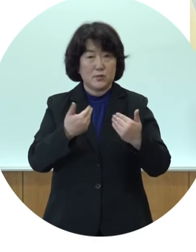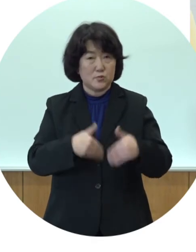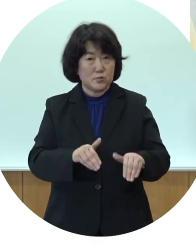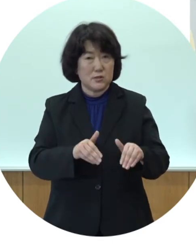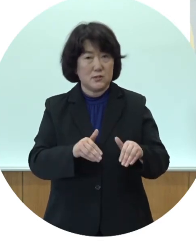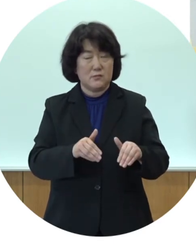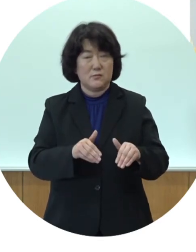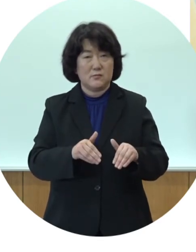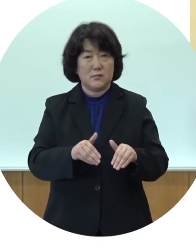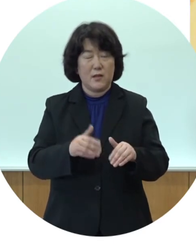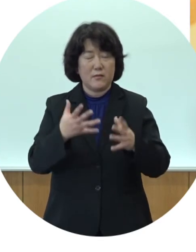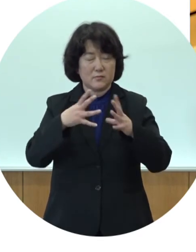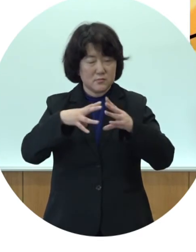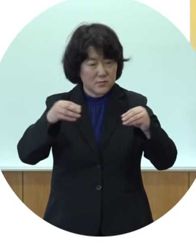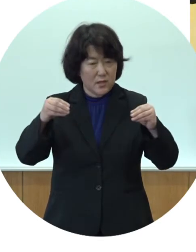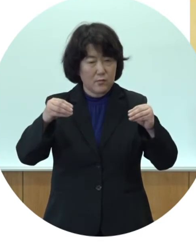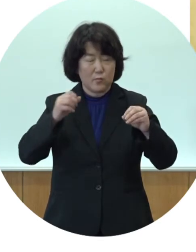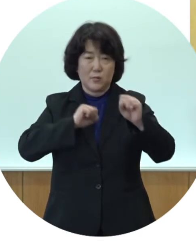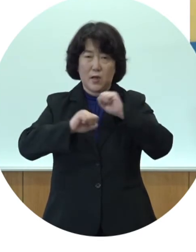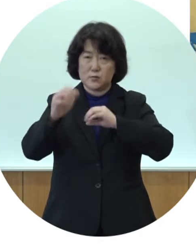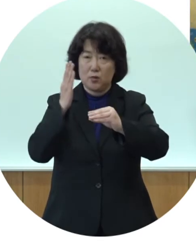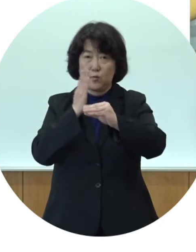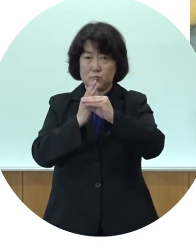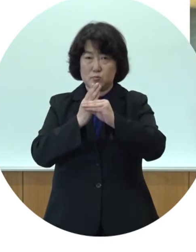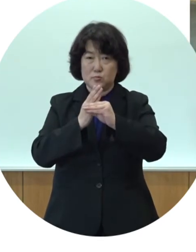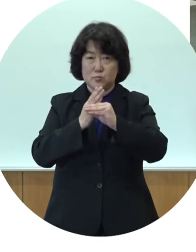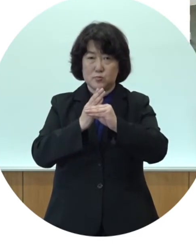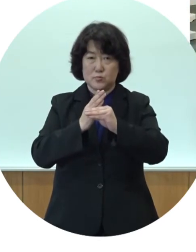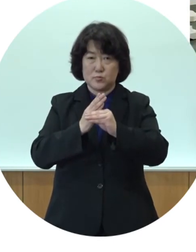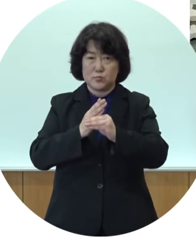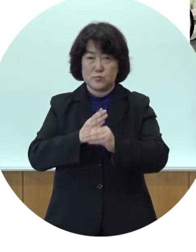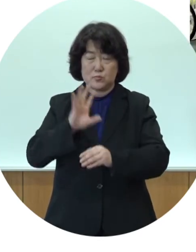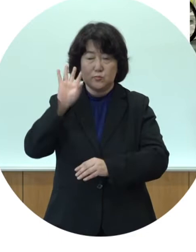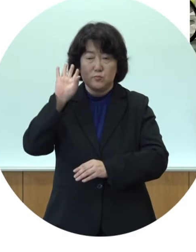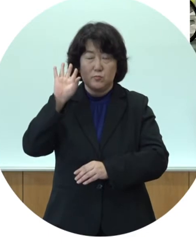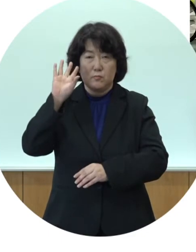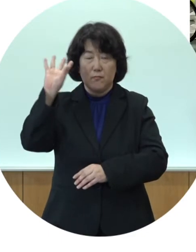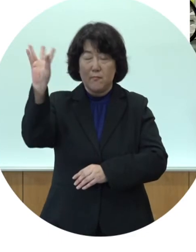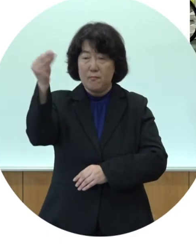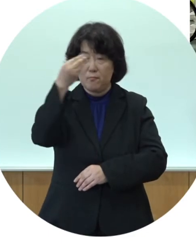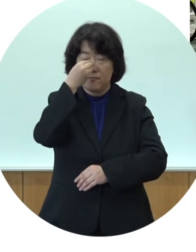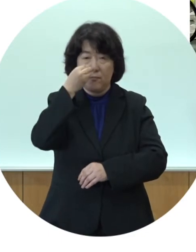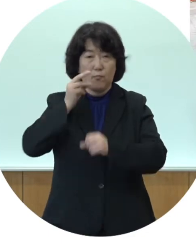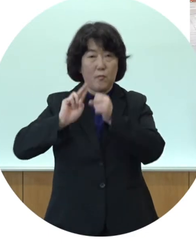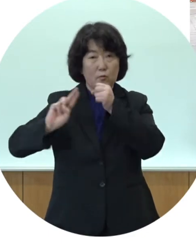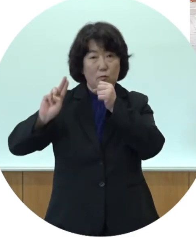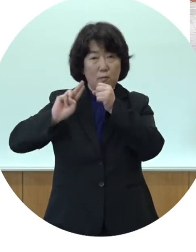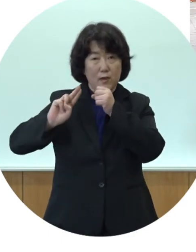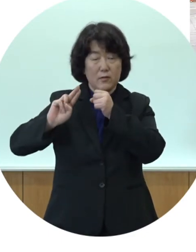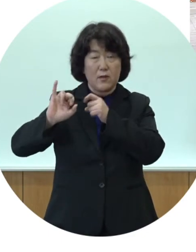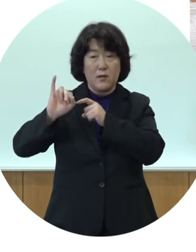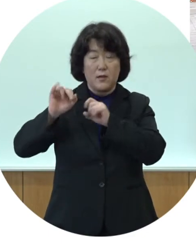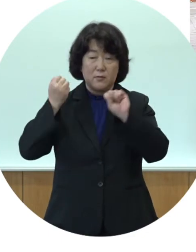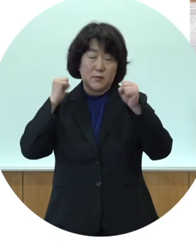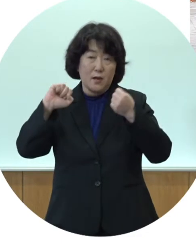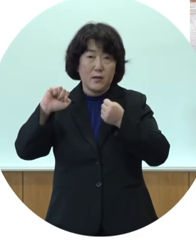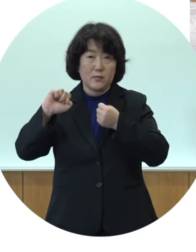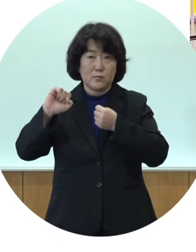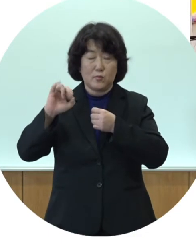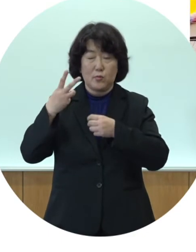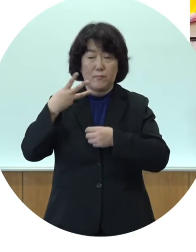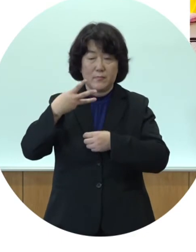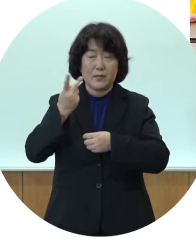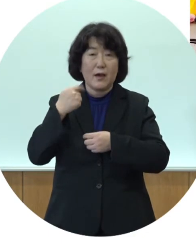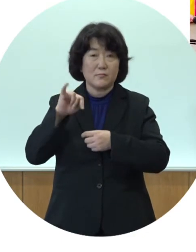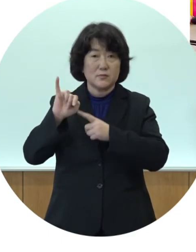で全国で大活躍をいただいておりますモノマネタレントのみかんさんと、本市の PR マスコット